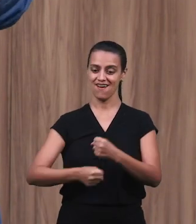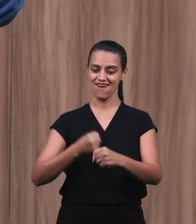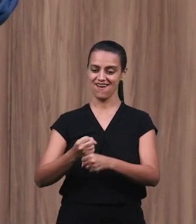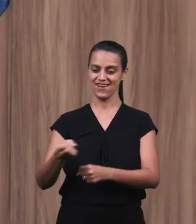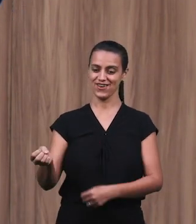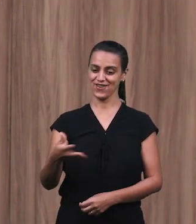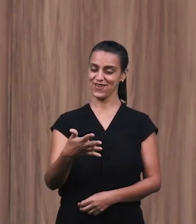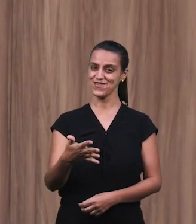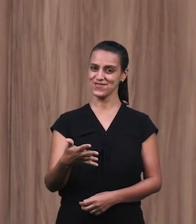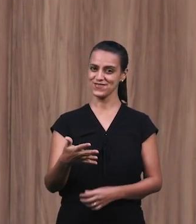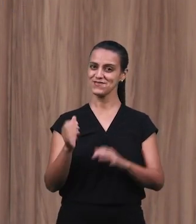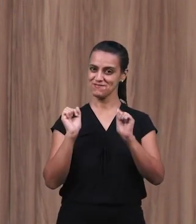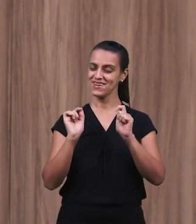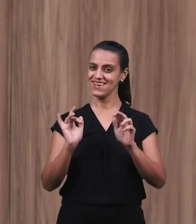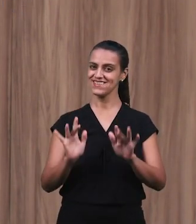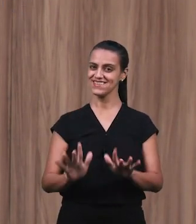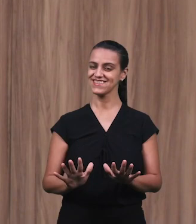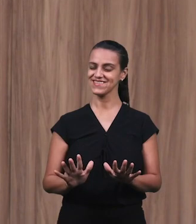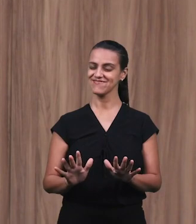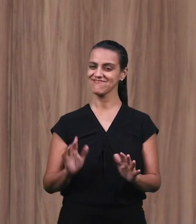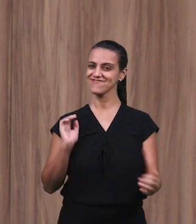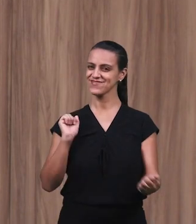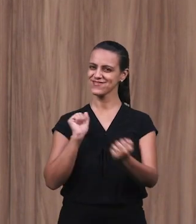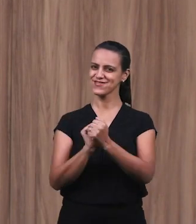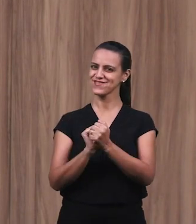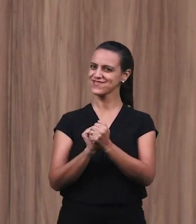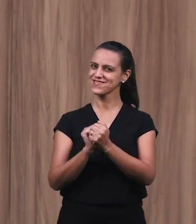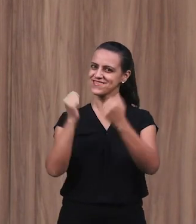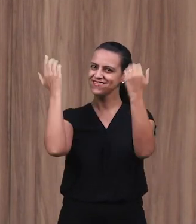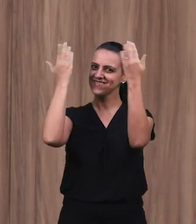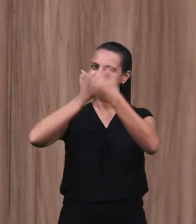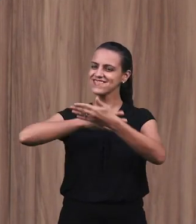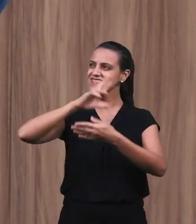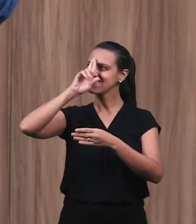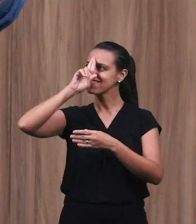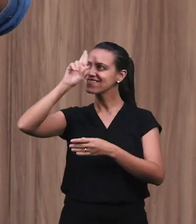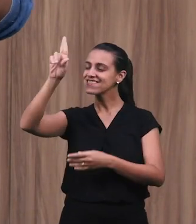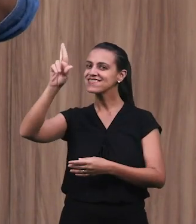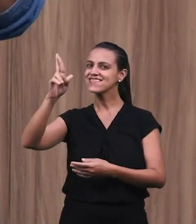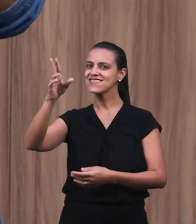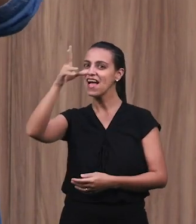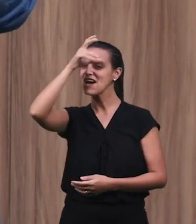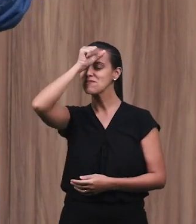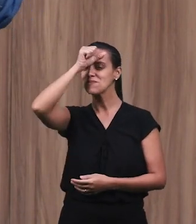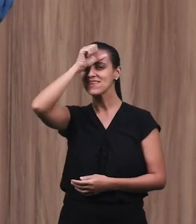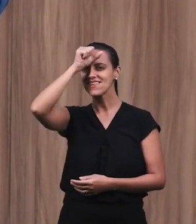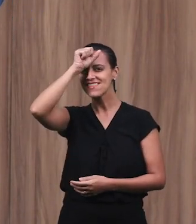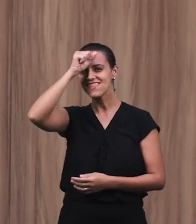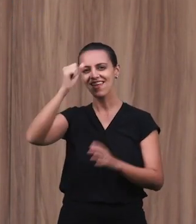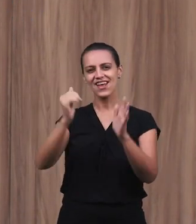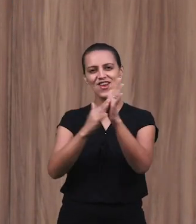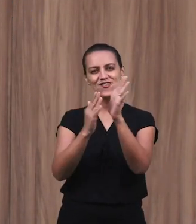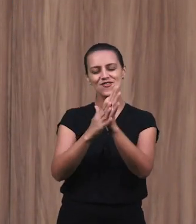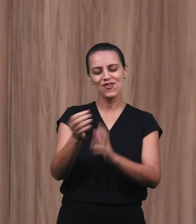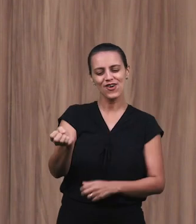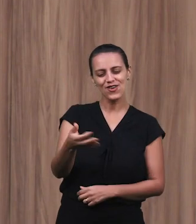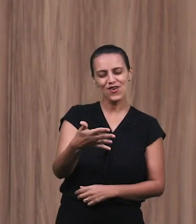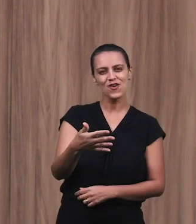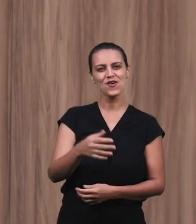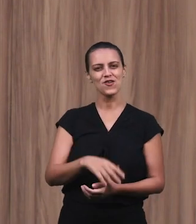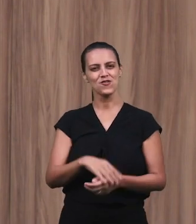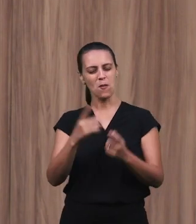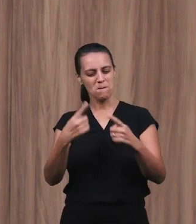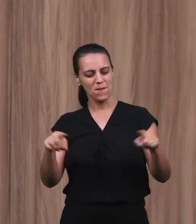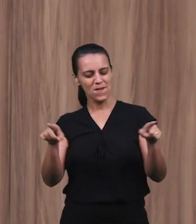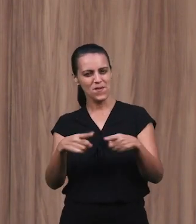année. Quelle bénédiction! Ensemble, à nouveau, dans la présence du Seigneur, pour apprendre de nouvelles louanges, de